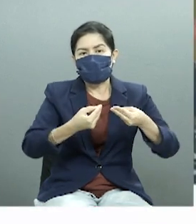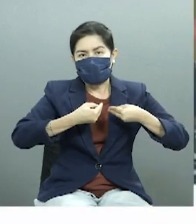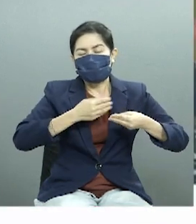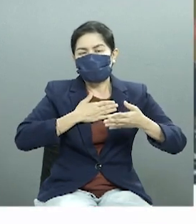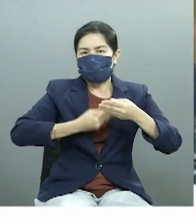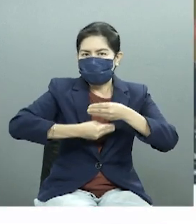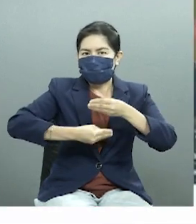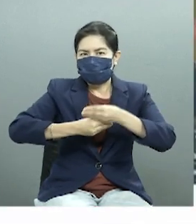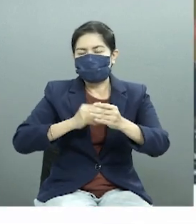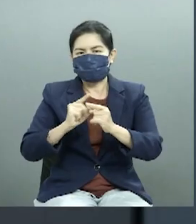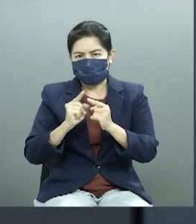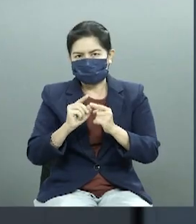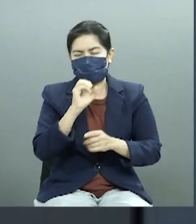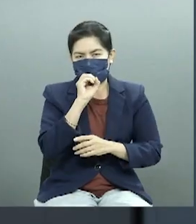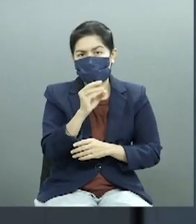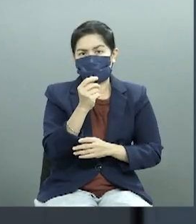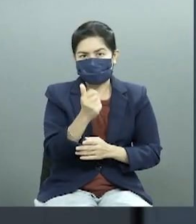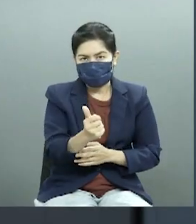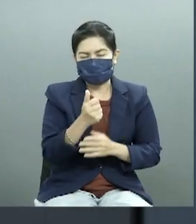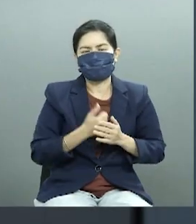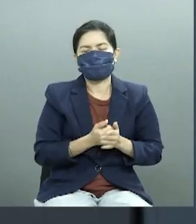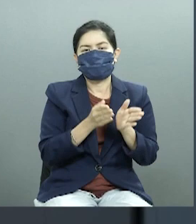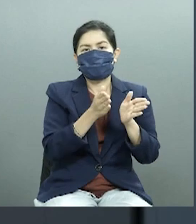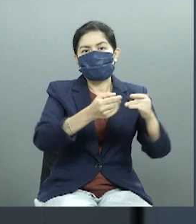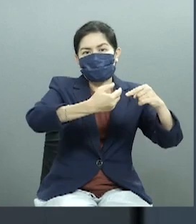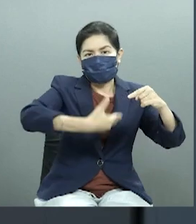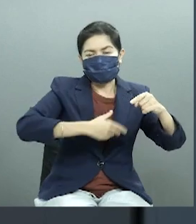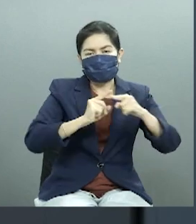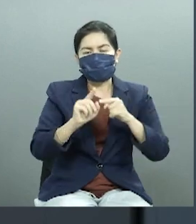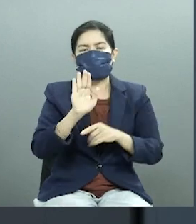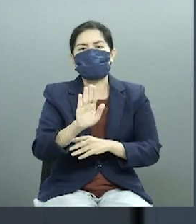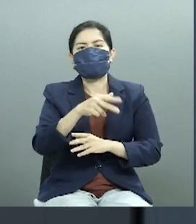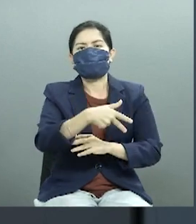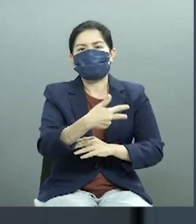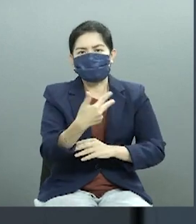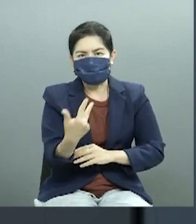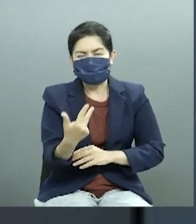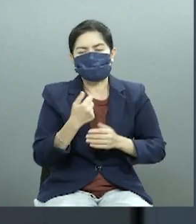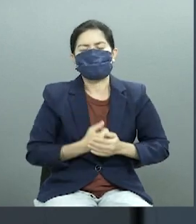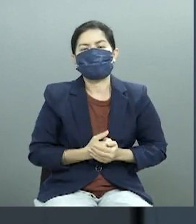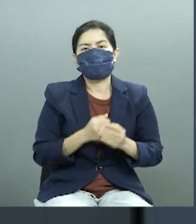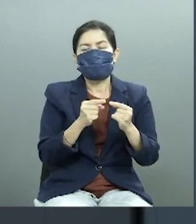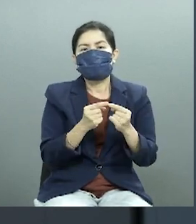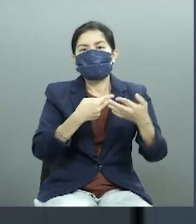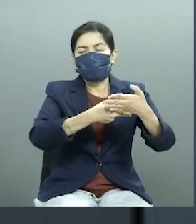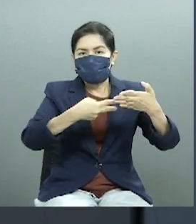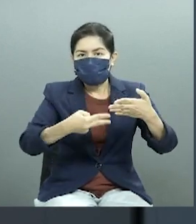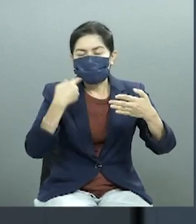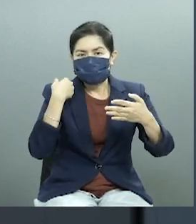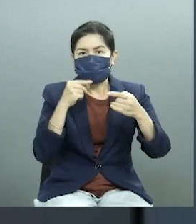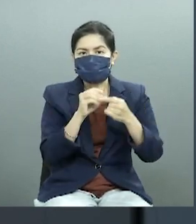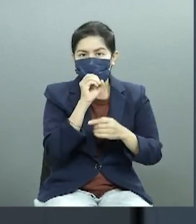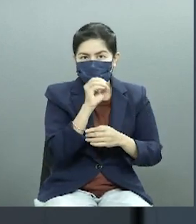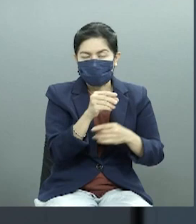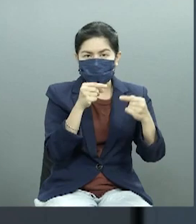ปรับปรุงตรงไหนแจ้งเข้ามาได้เลยค่ะในทุกช่องทางการสื่อสารของไทย PBS นะคะหรือจะส่งข้อความเข้ามา